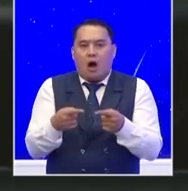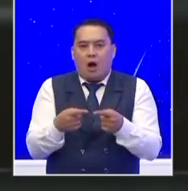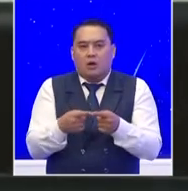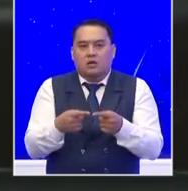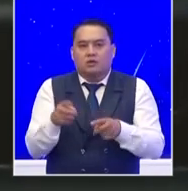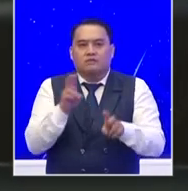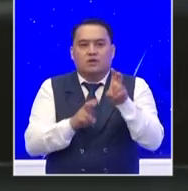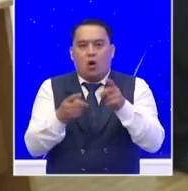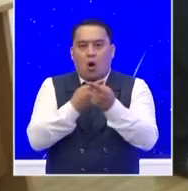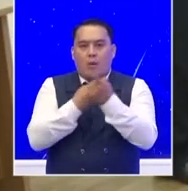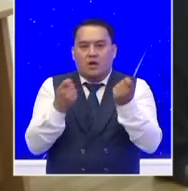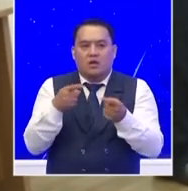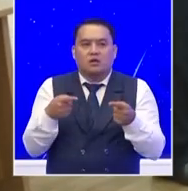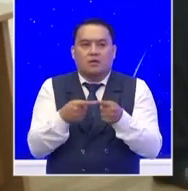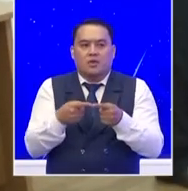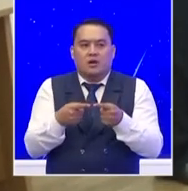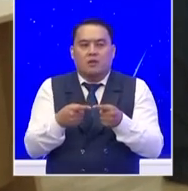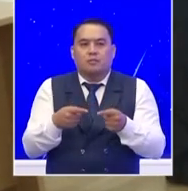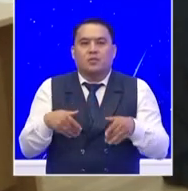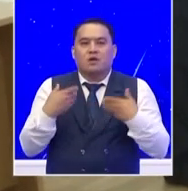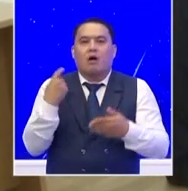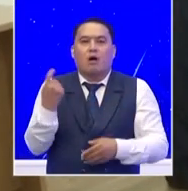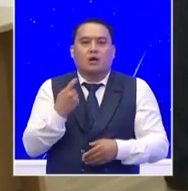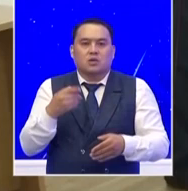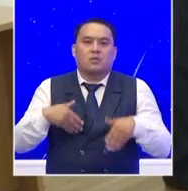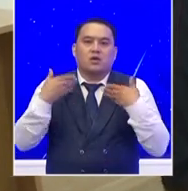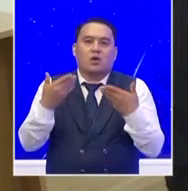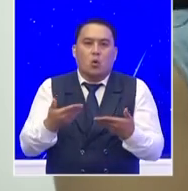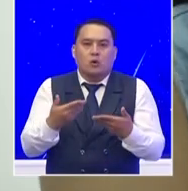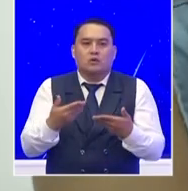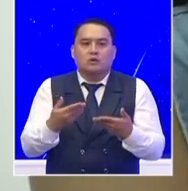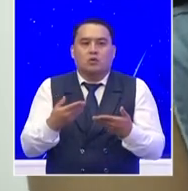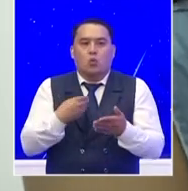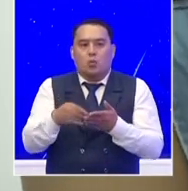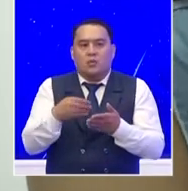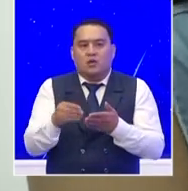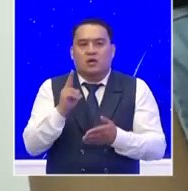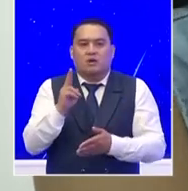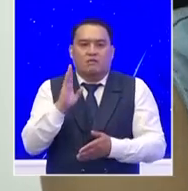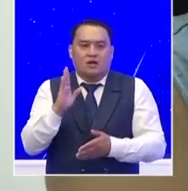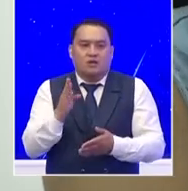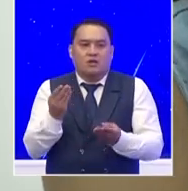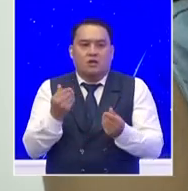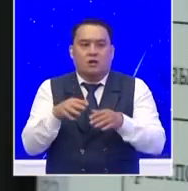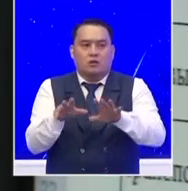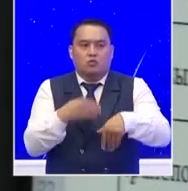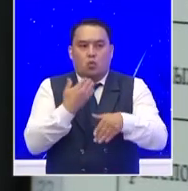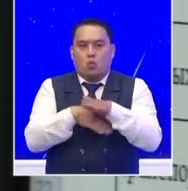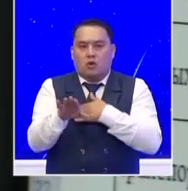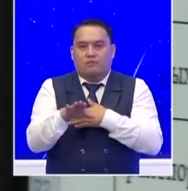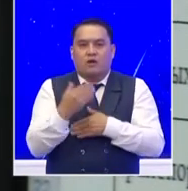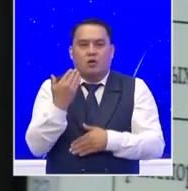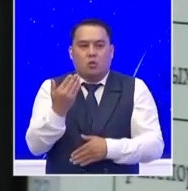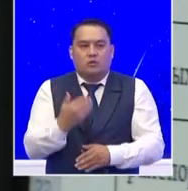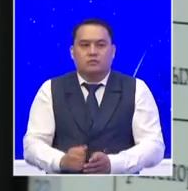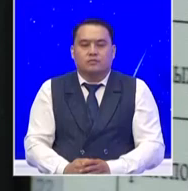она выискивала объявления о съеме жилья и, представившись хозяйкой, предлагала гражданам снять ее квартиру. Взяв деньги, Ирина исчезала из поля зрения.